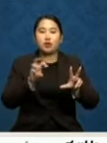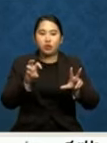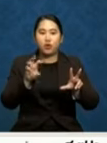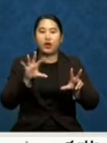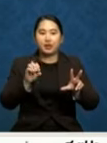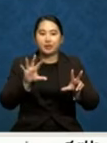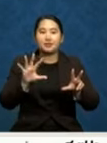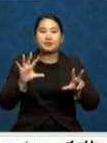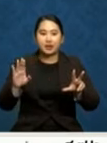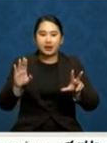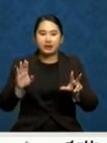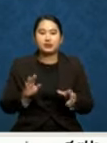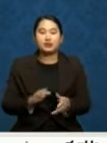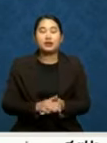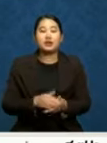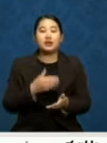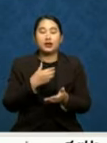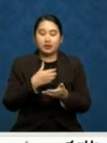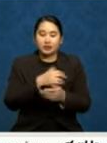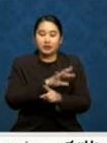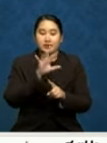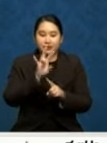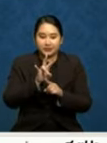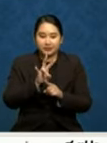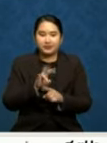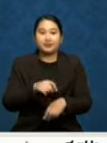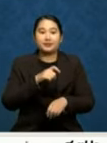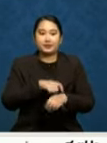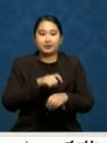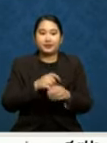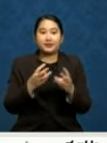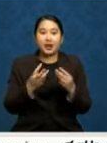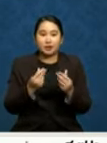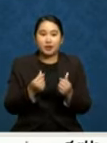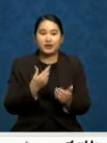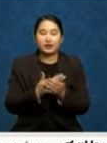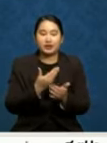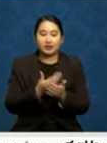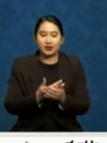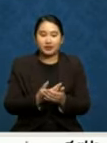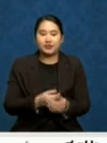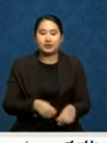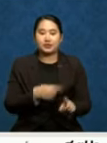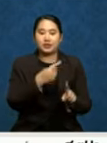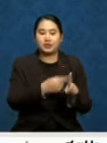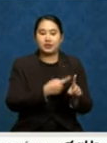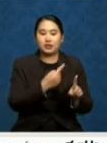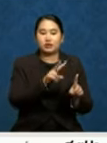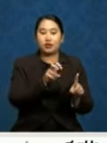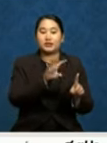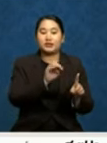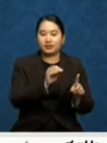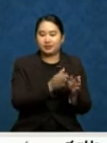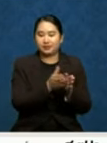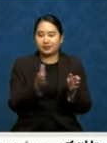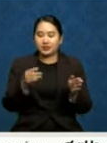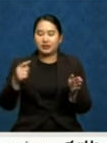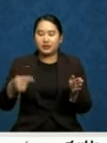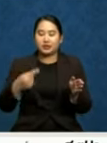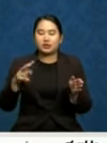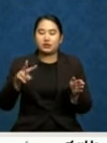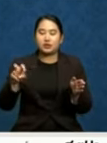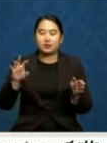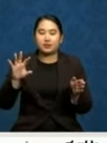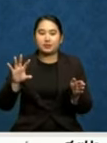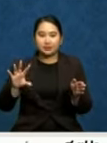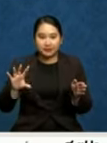35,615 บาทนะครับในส่วนที่7มีเวลาสำหรับคำนวณเงินทุนเลี้ยงชีพตั้งแต่240เดือนแต่ไม่ถึง